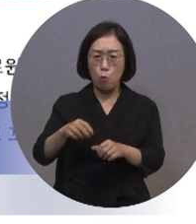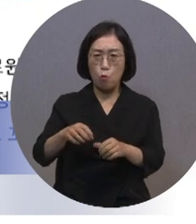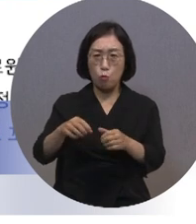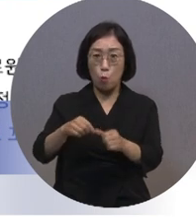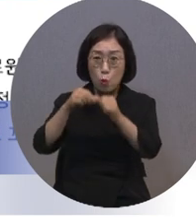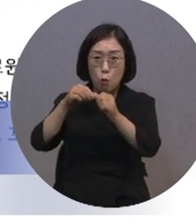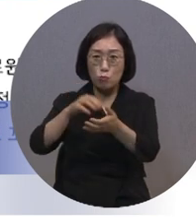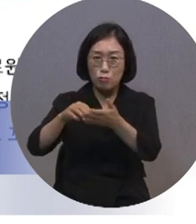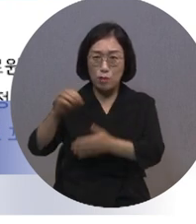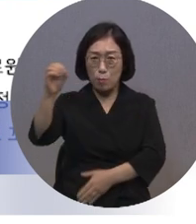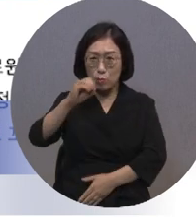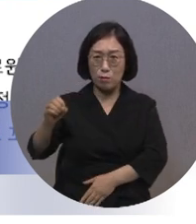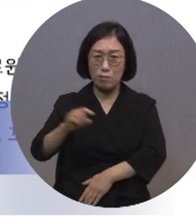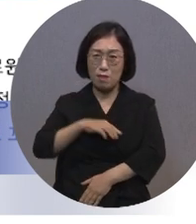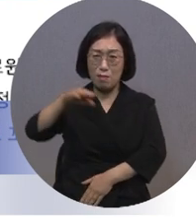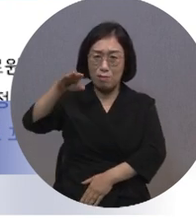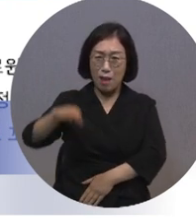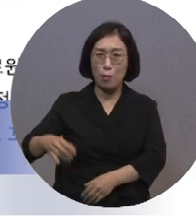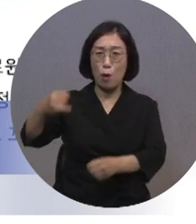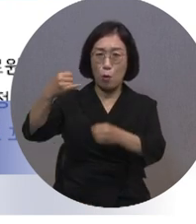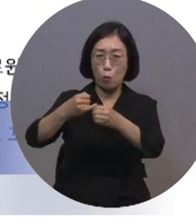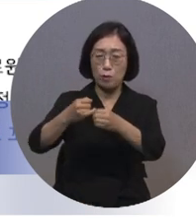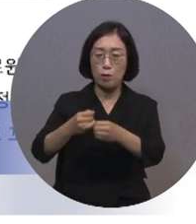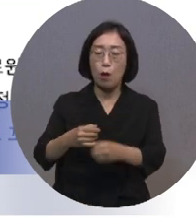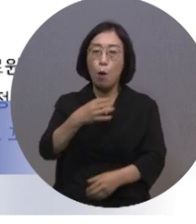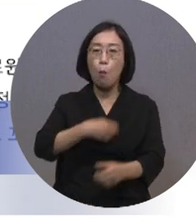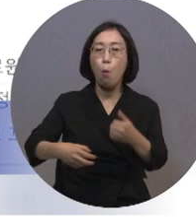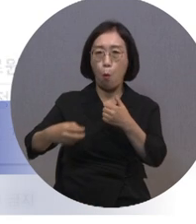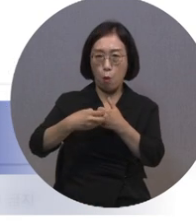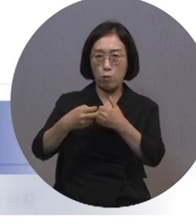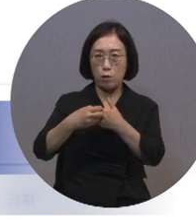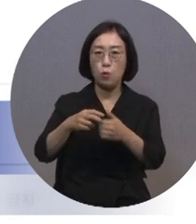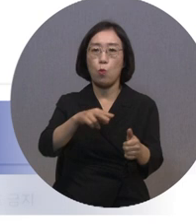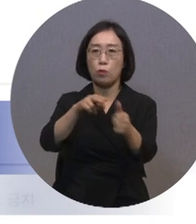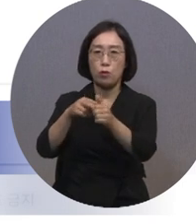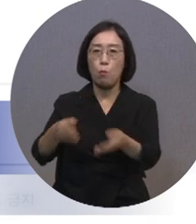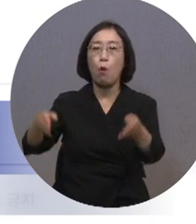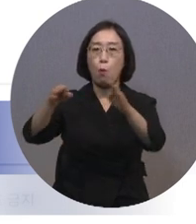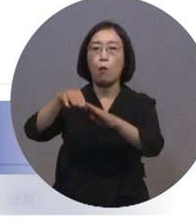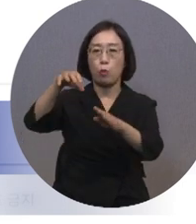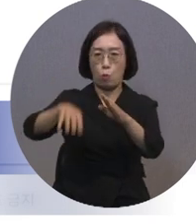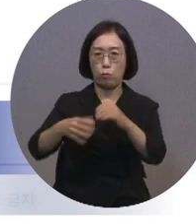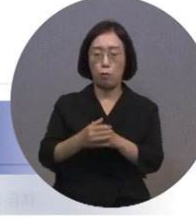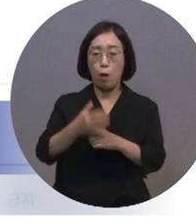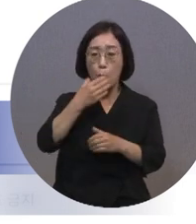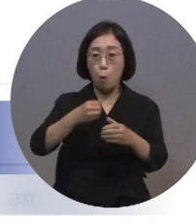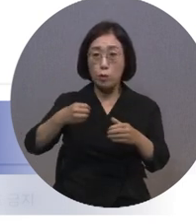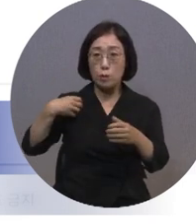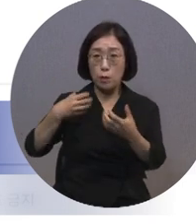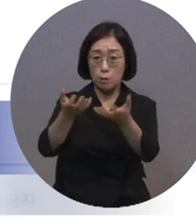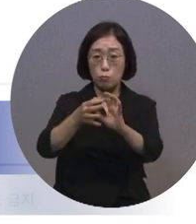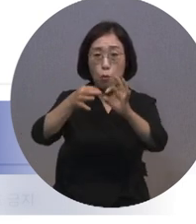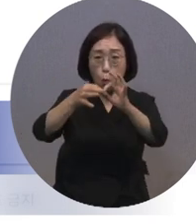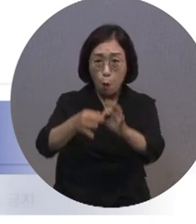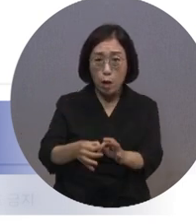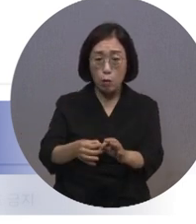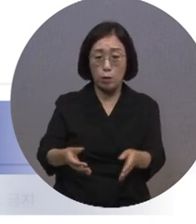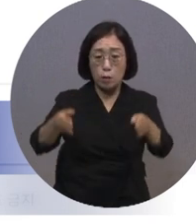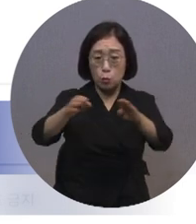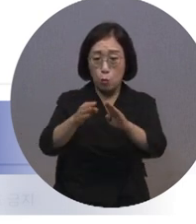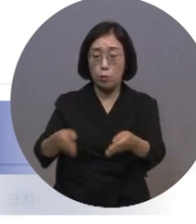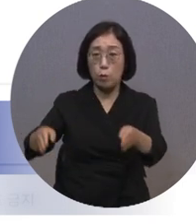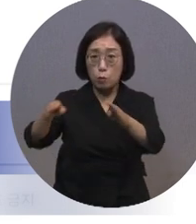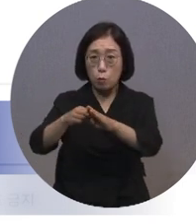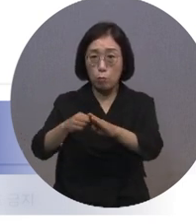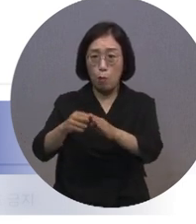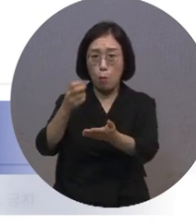낮은 기관은 한국 보건 의료 정보원이 서원은 복지부 산화 기관조사 장애인 의무고용률을